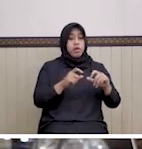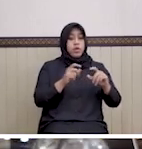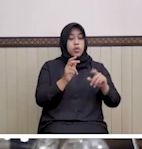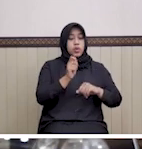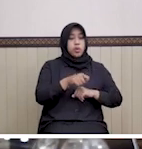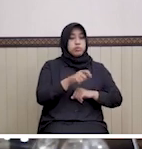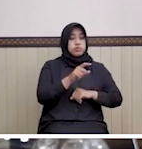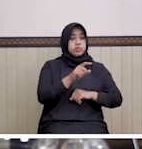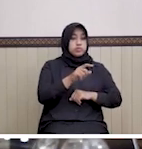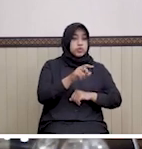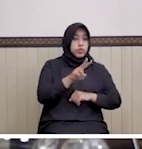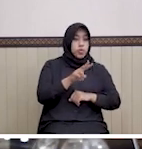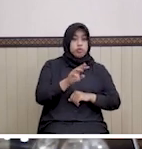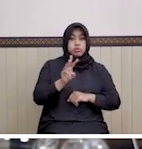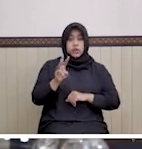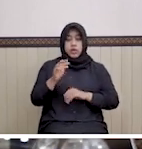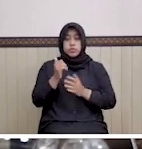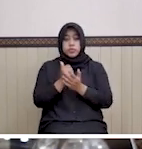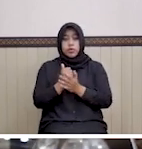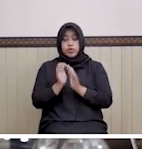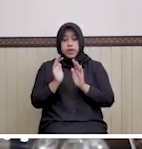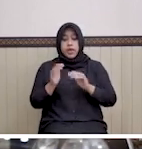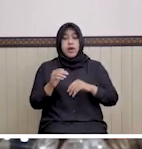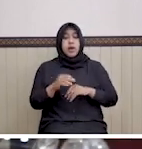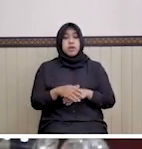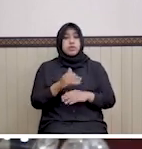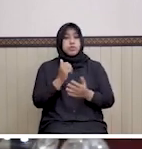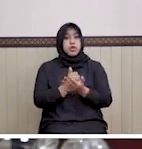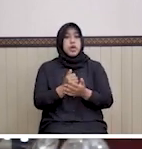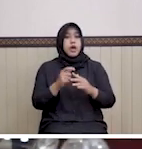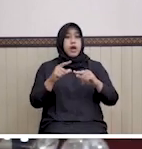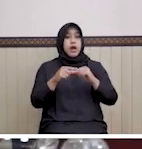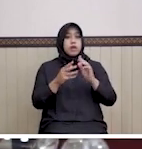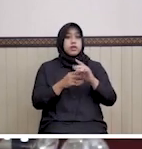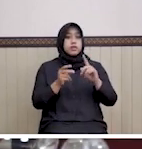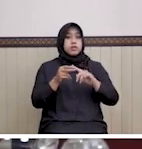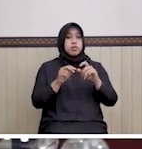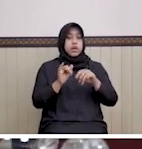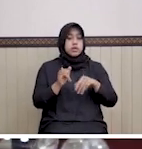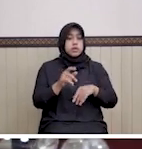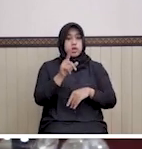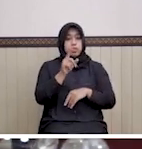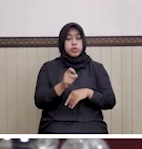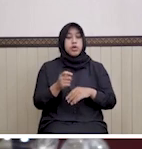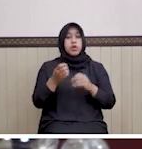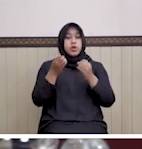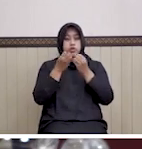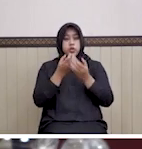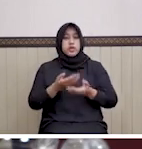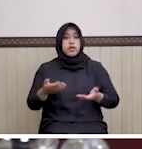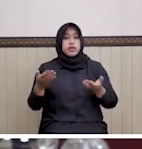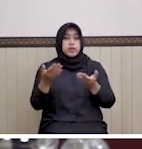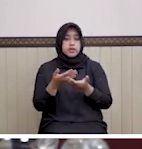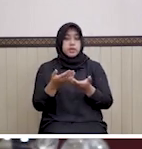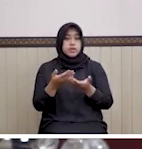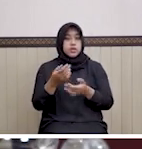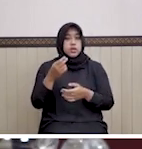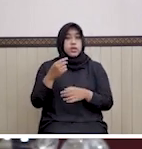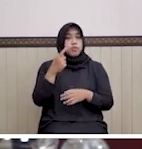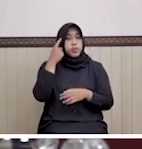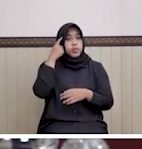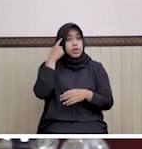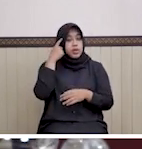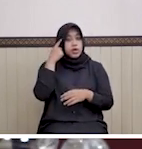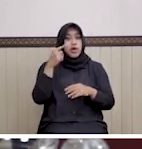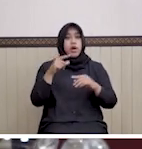banyak Jadi sebenarnya antisipasi yang kita perlukan kemudian banyak sosialisasi terhadap pemain